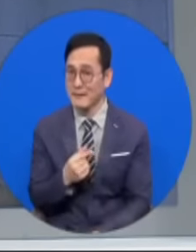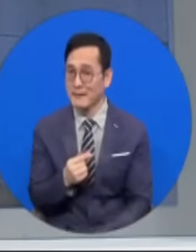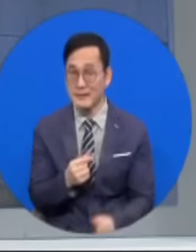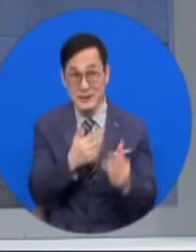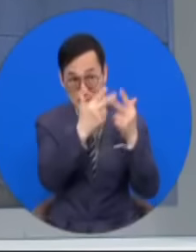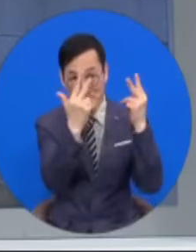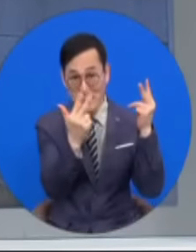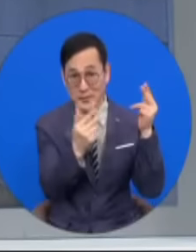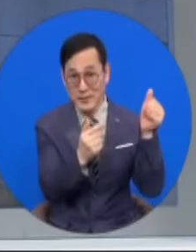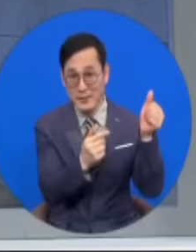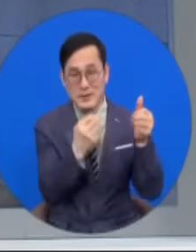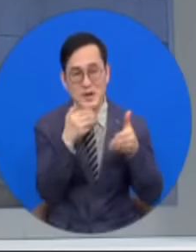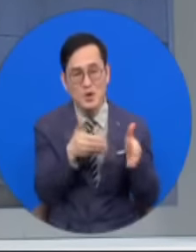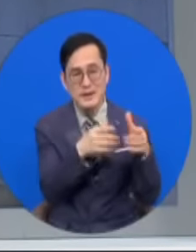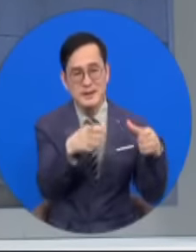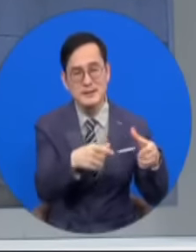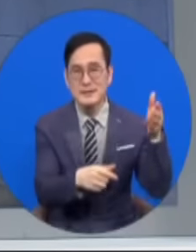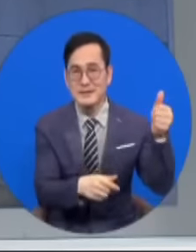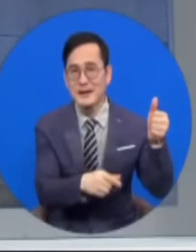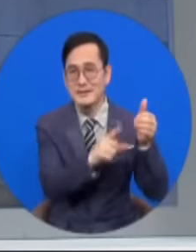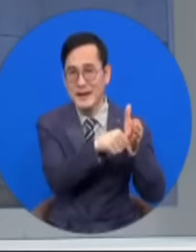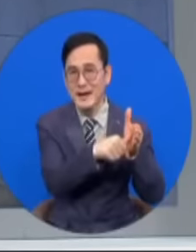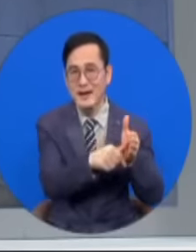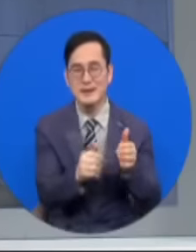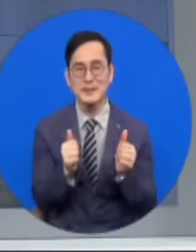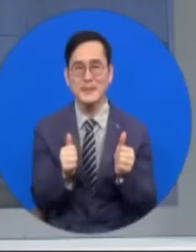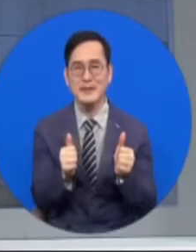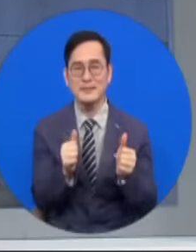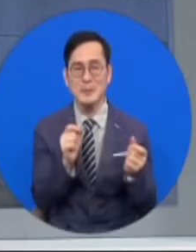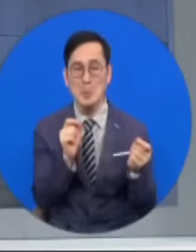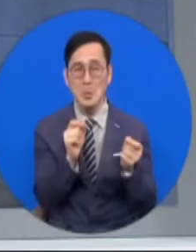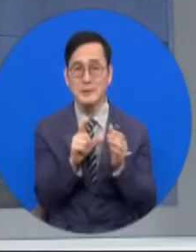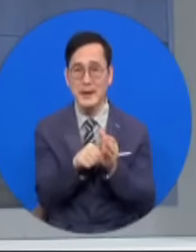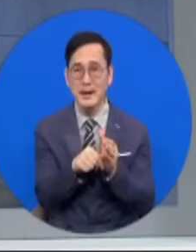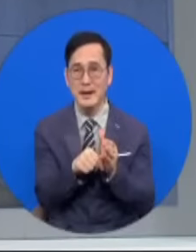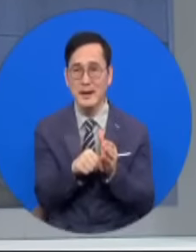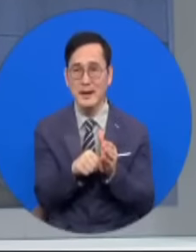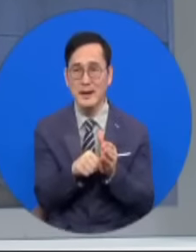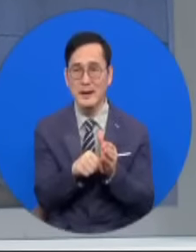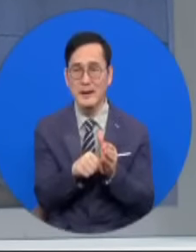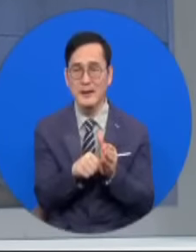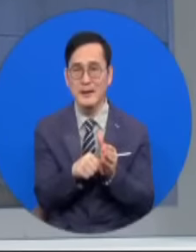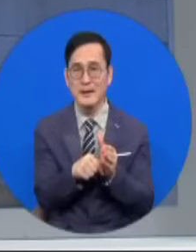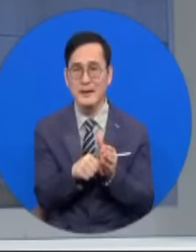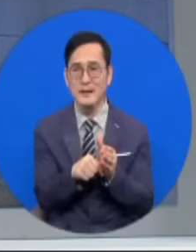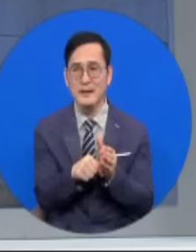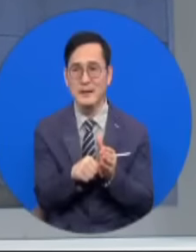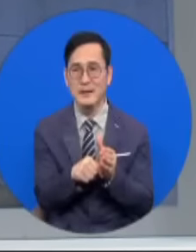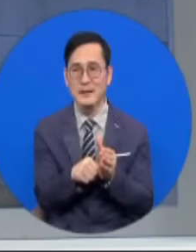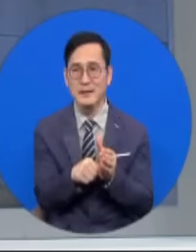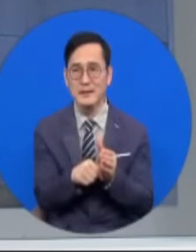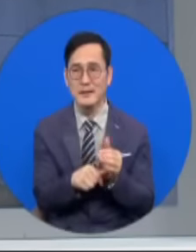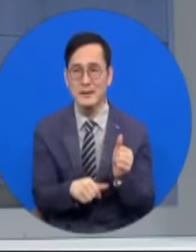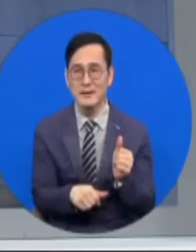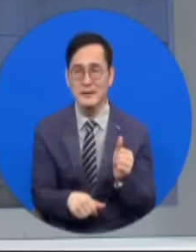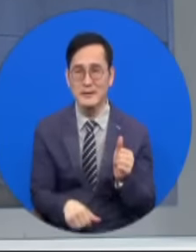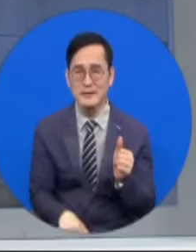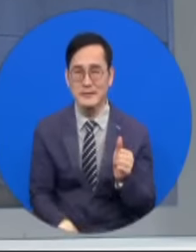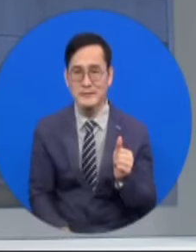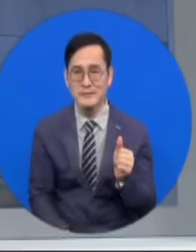경기지사 시절 때 대법원 판결을 앞두고 2심에서도 유죄가 선고된 바 있었습니다 그때 란 김명수